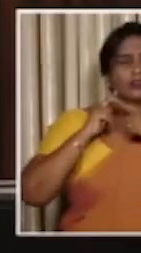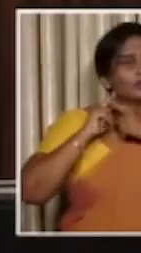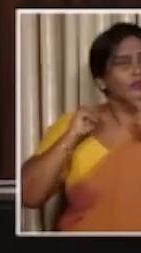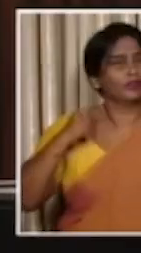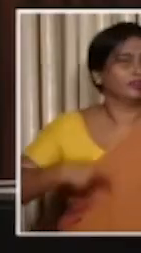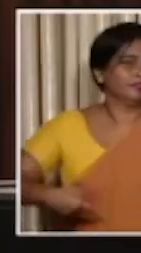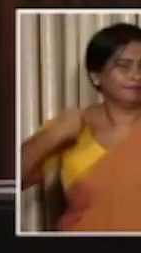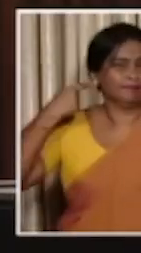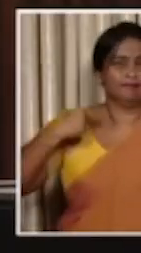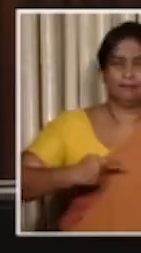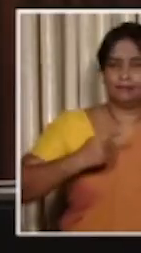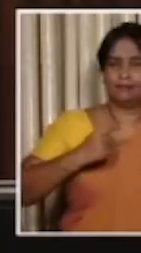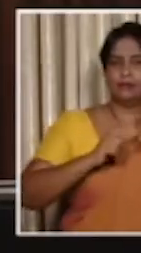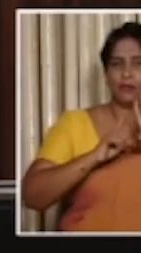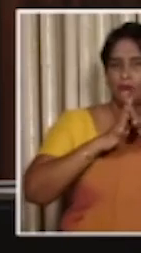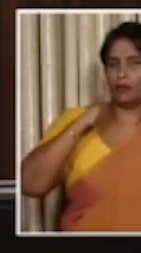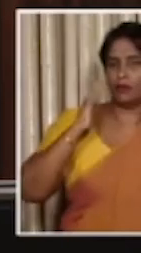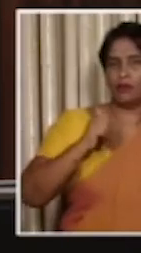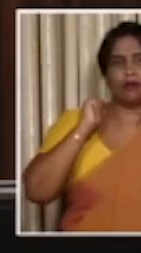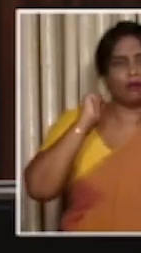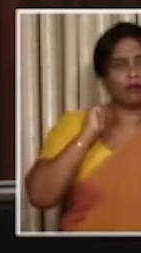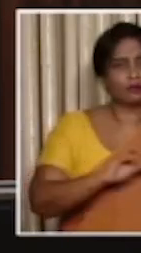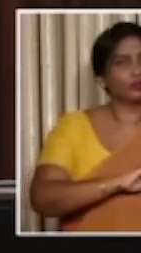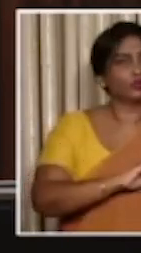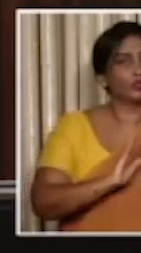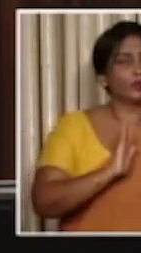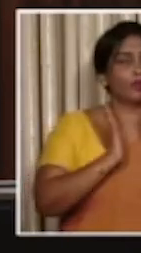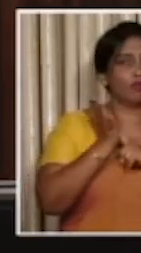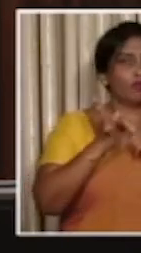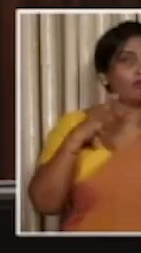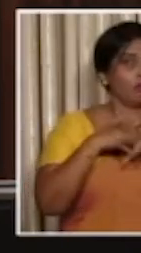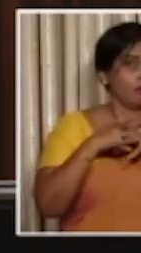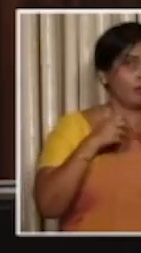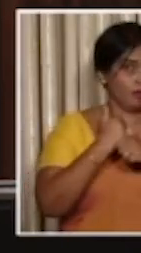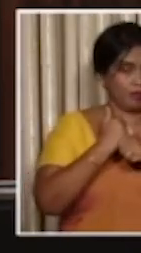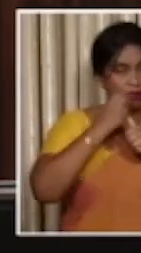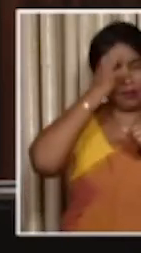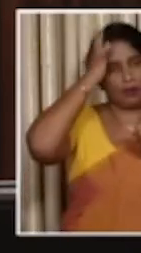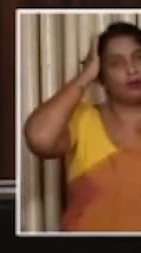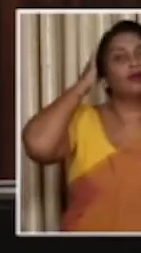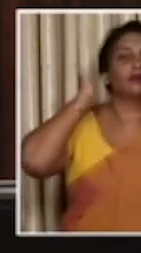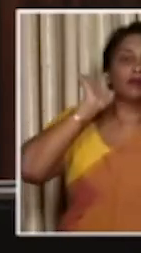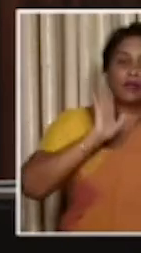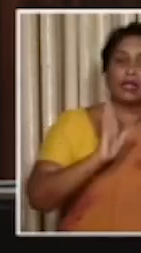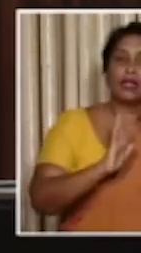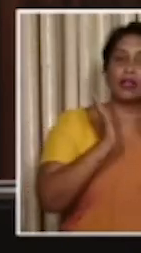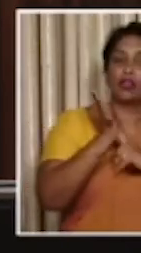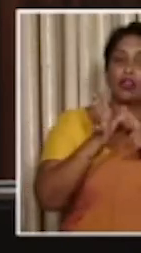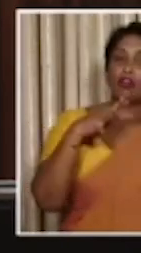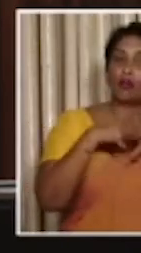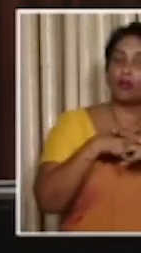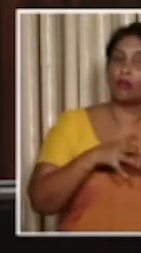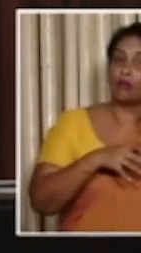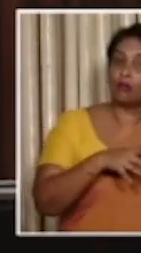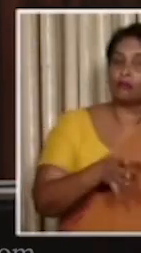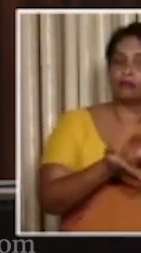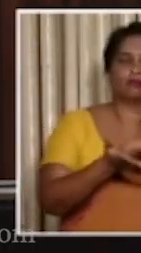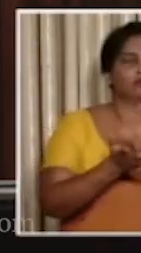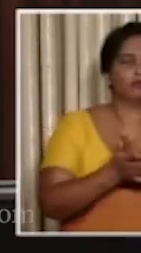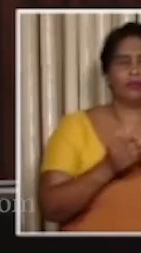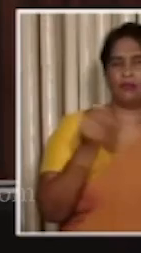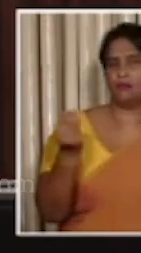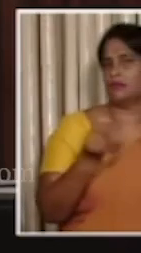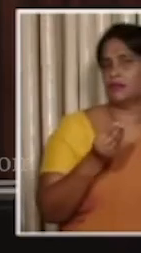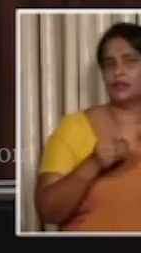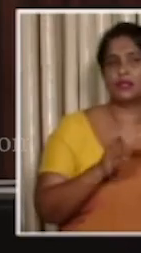විවාද හරහා ඉතාමත් ප්‍රගතිශීලී ශක්තිමත් නීති අපි සම්පාදනය කොට තිබෙනවා. හැබැයි නීති සම්මත කිරීම ප්‍රමාණවත් නැහැ.